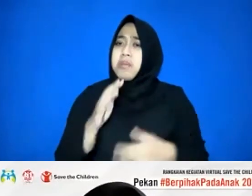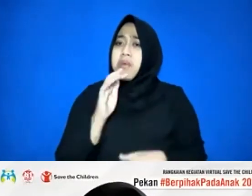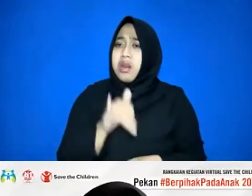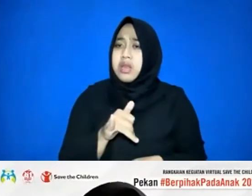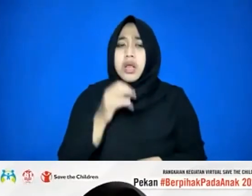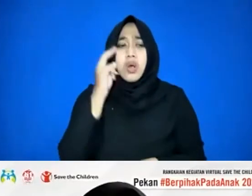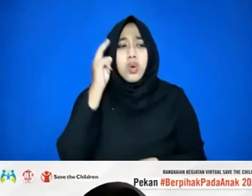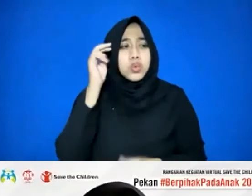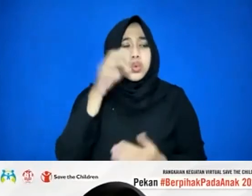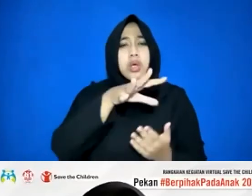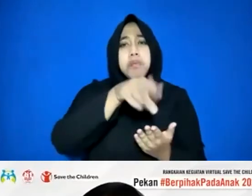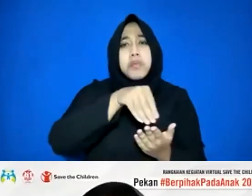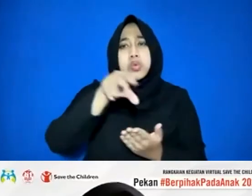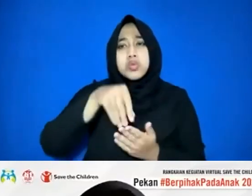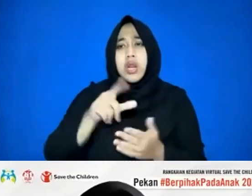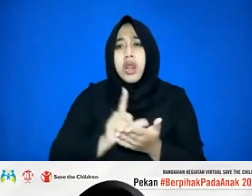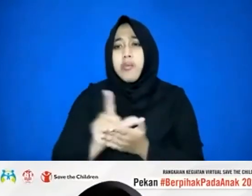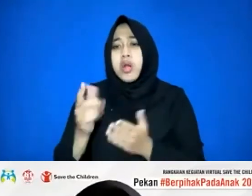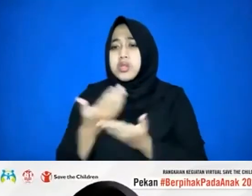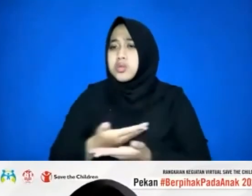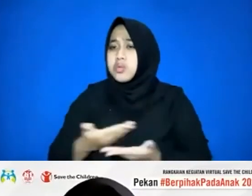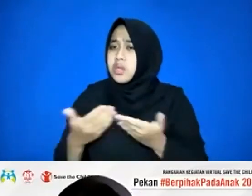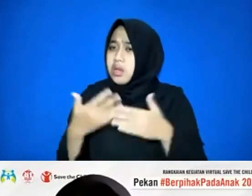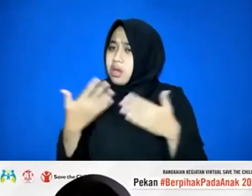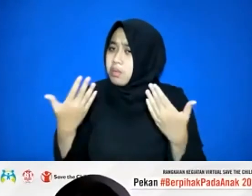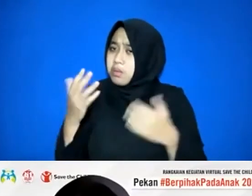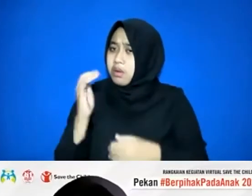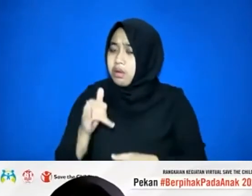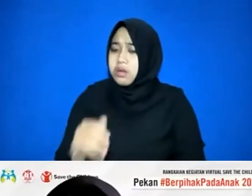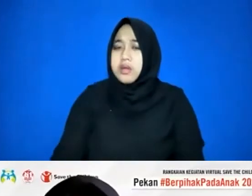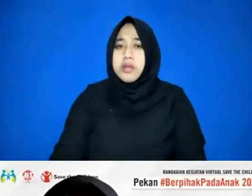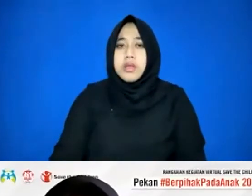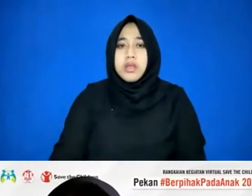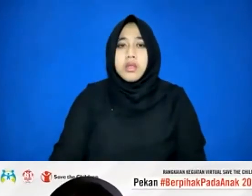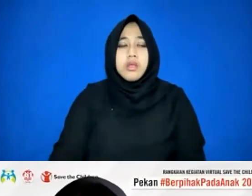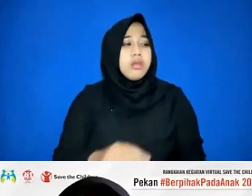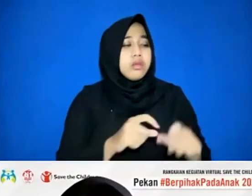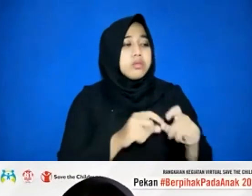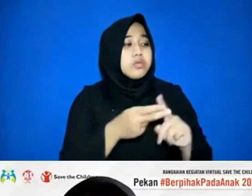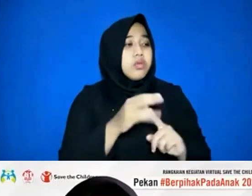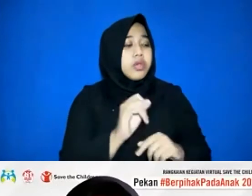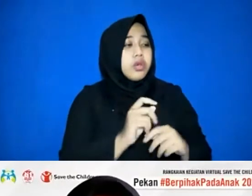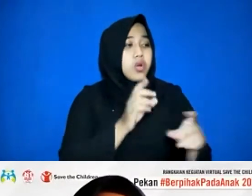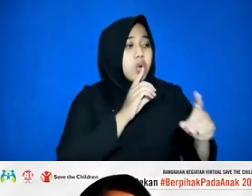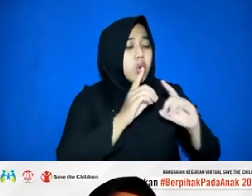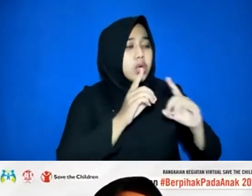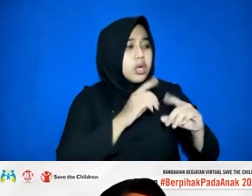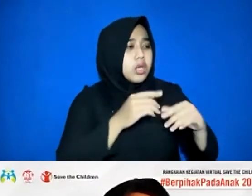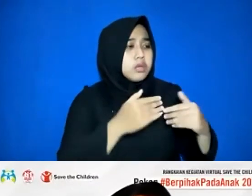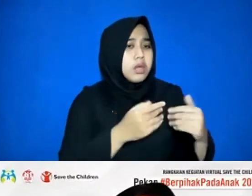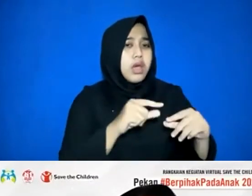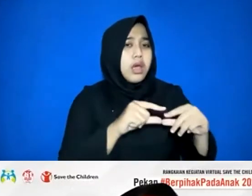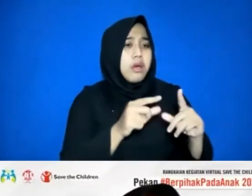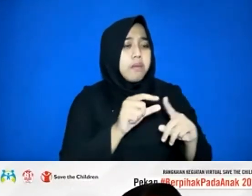untuk penyusunan laporan sosialnya gitu? Mbak Sofi, sejauh mana koordinasinya dengan APH terkait